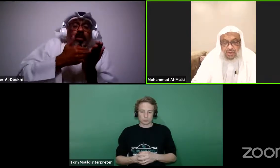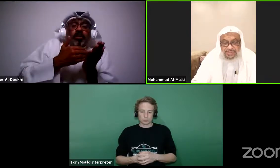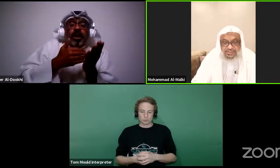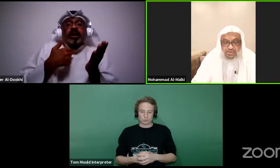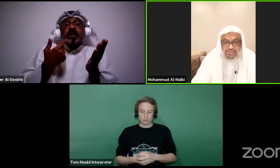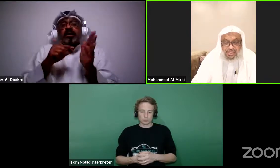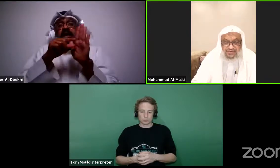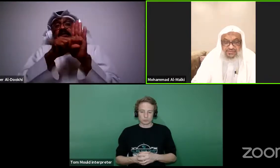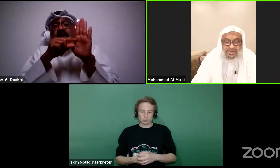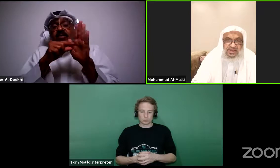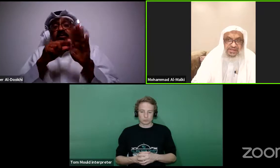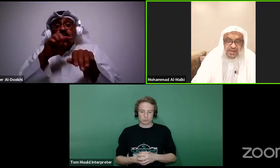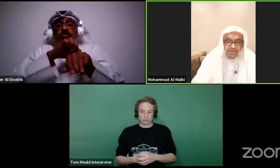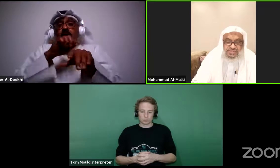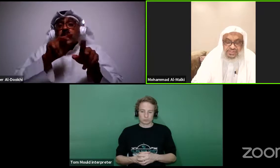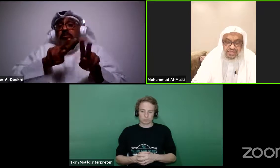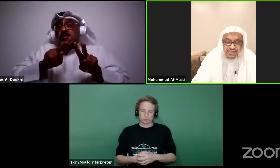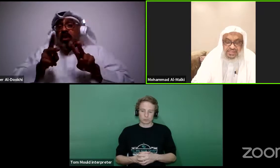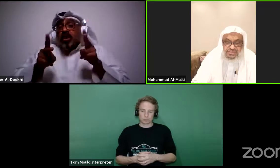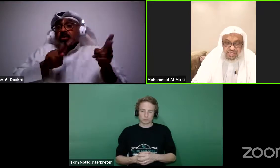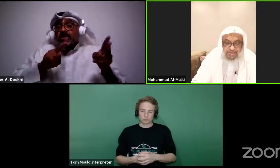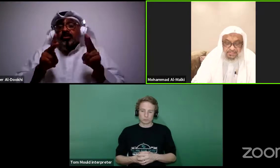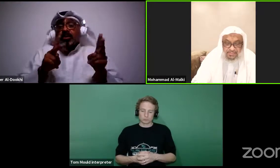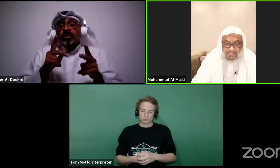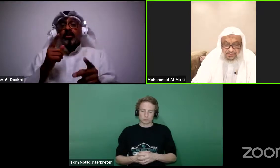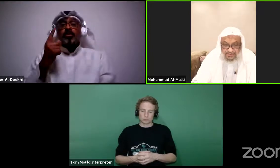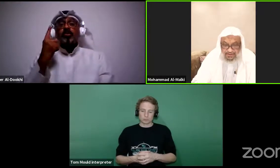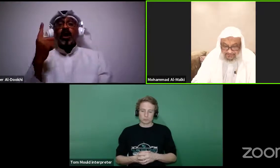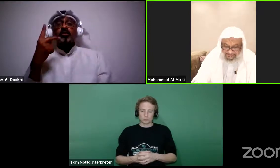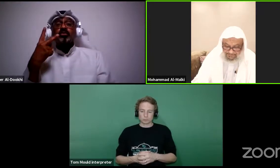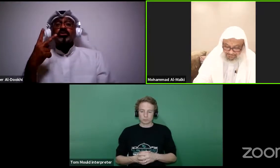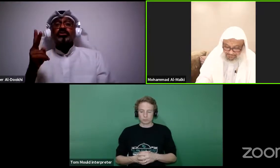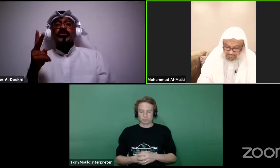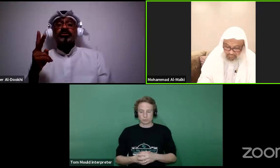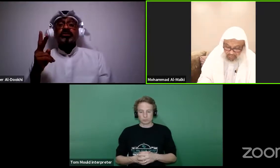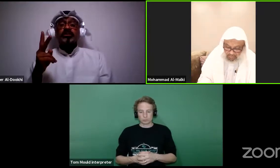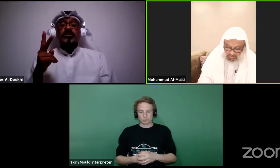في أوقات مختلفة في 21 سنة. نعم.